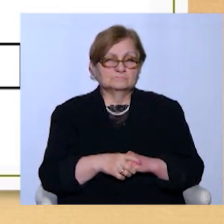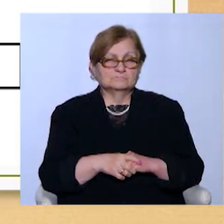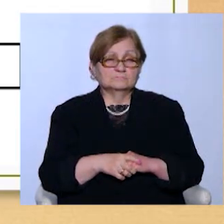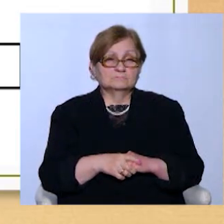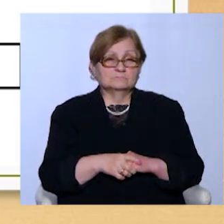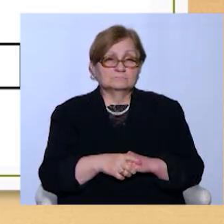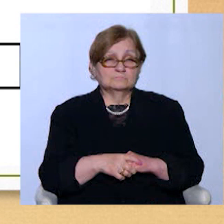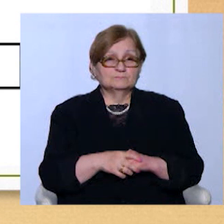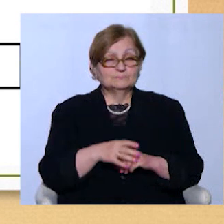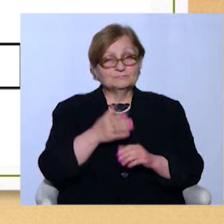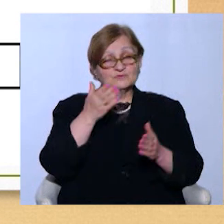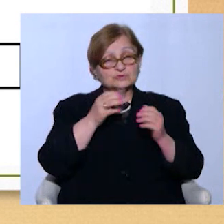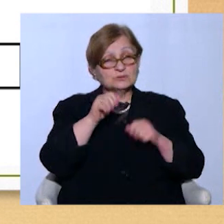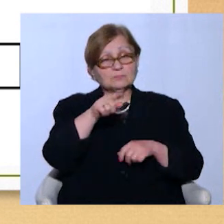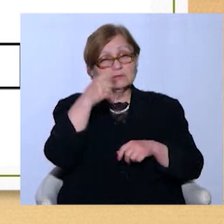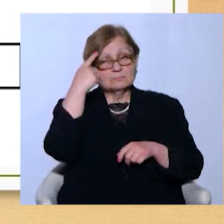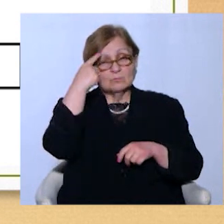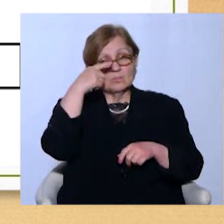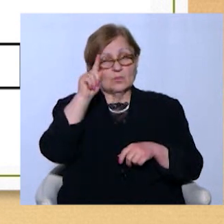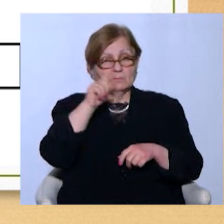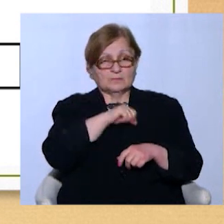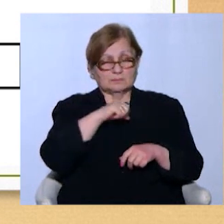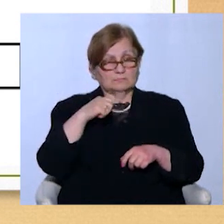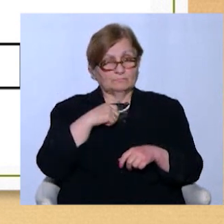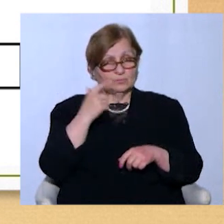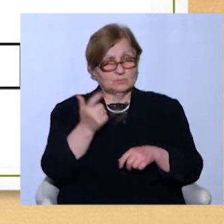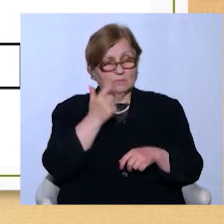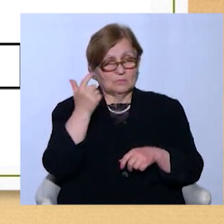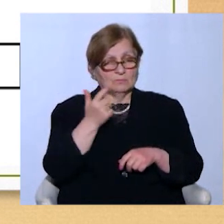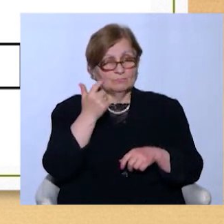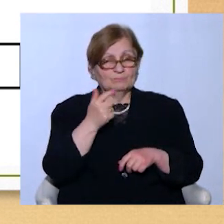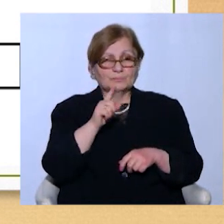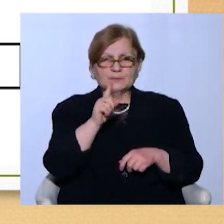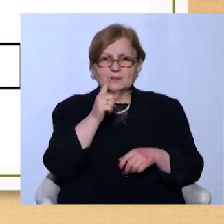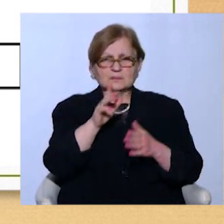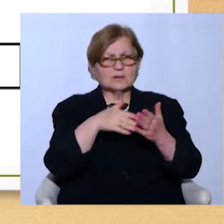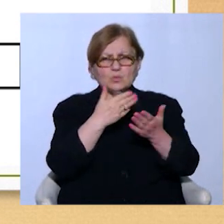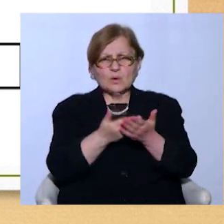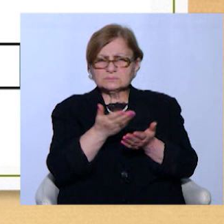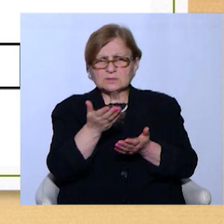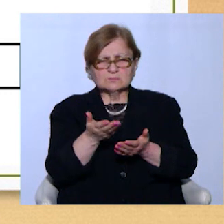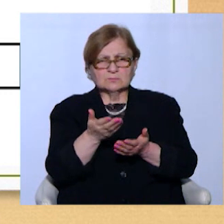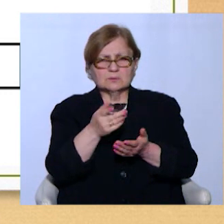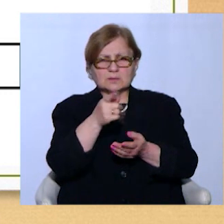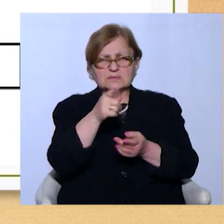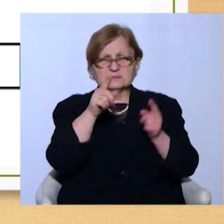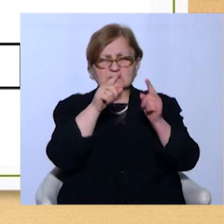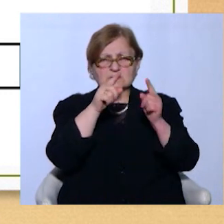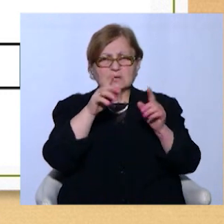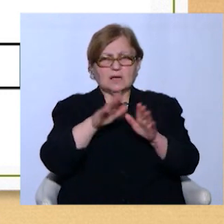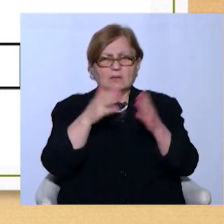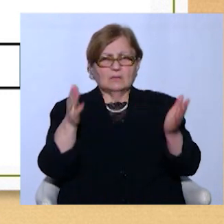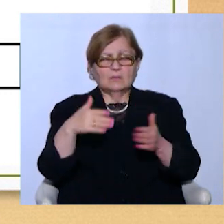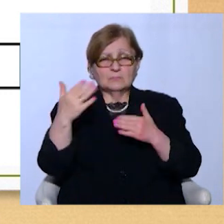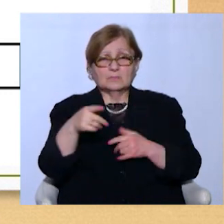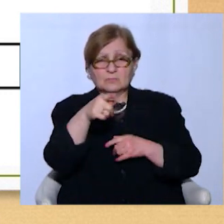ეს იქნება მოიფიქროთ დამოუკიდებლად, როცა თავისუფალი დრო გექნება, თუ რატო არ წარმოადგენენ მოცემული ფიგურები კუბის შლილს, ანუ